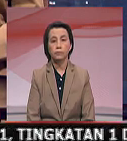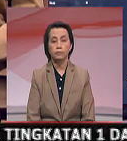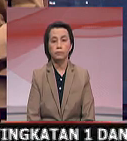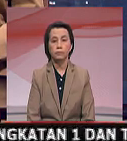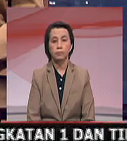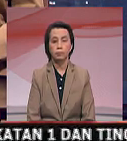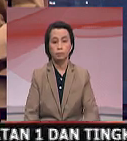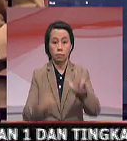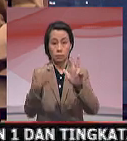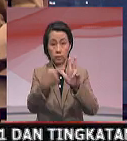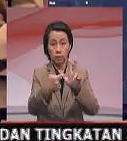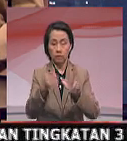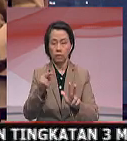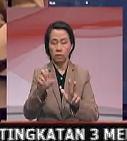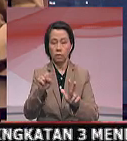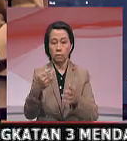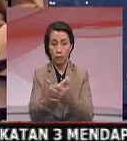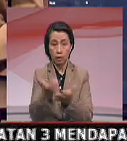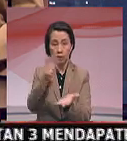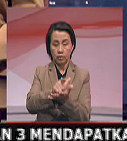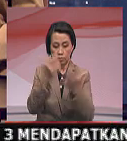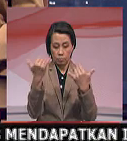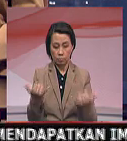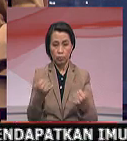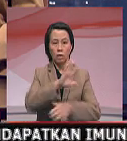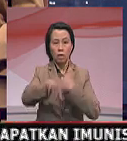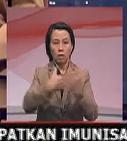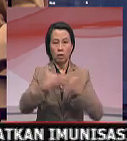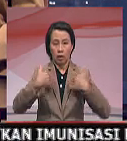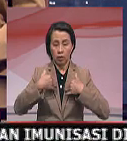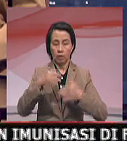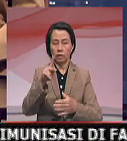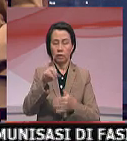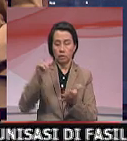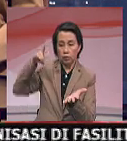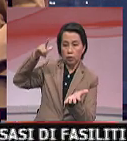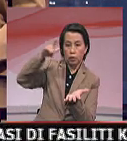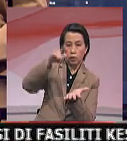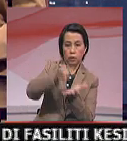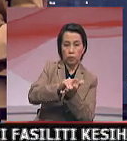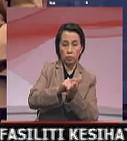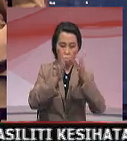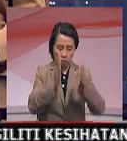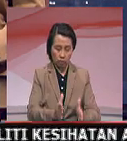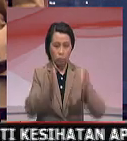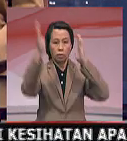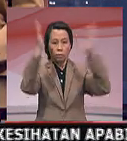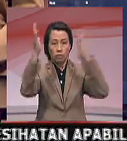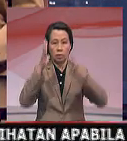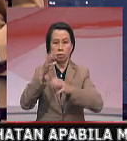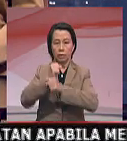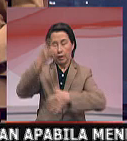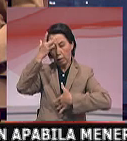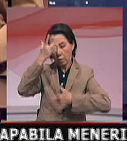Baik, sementara itu, tiga kes baharu dilaporkan hari ini. Kesemuanya adalah kes import dalam kalangan warga negara Malaysia yang